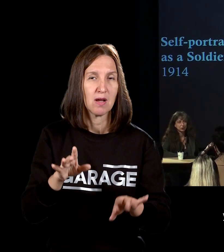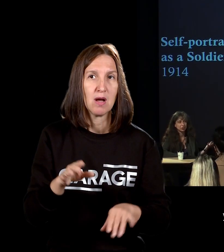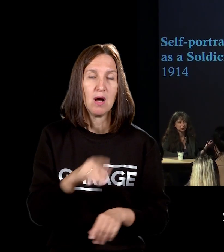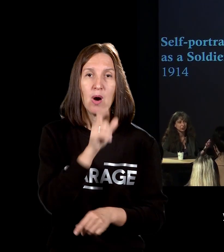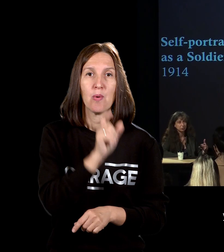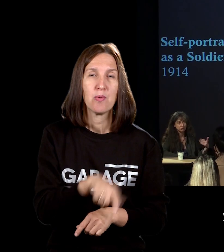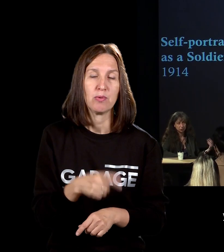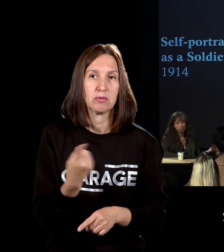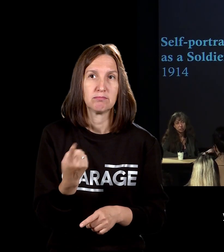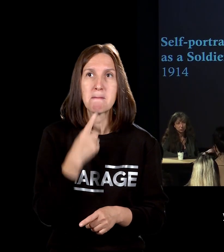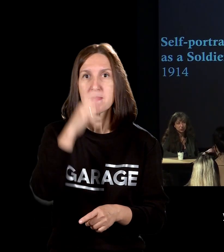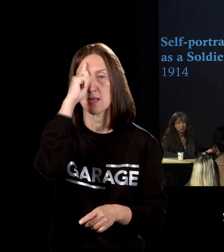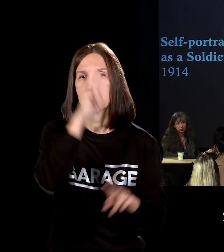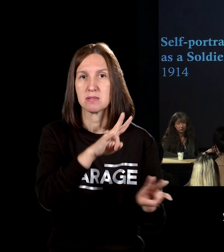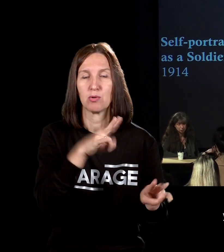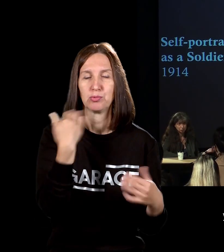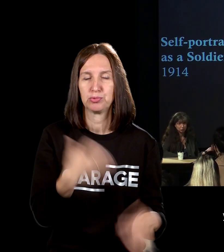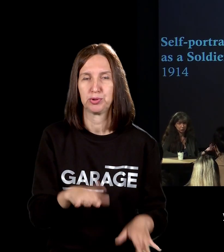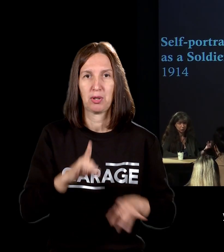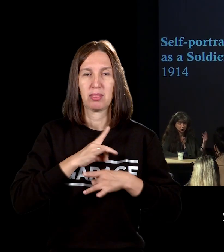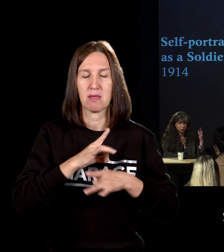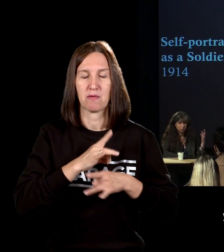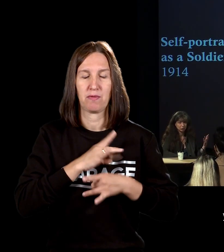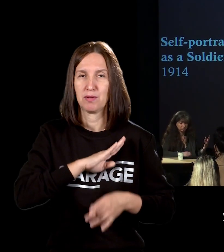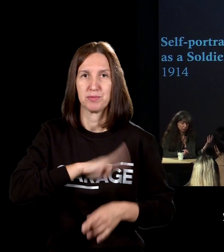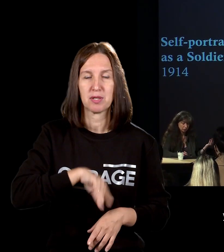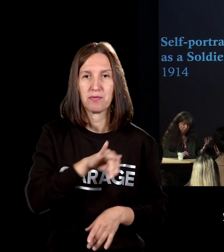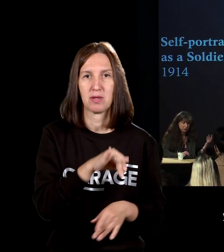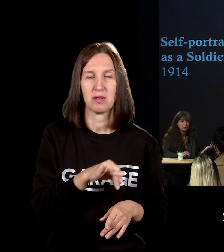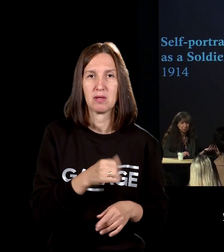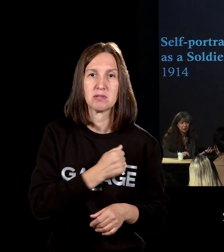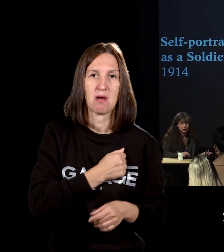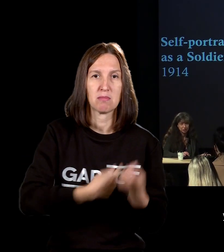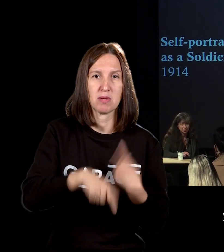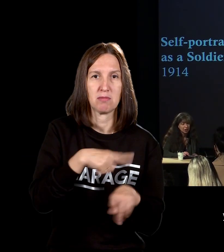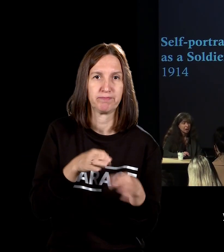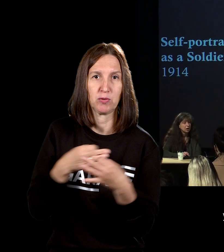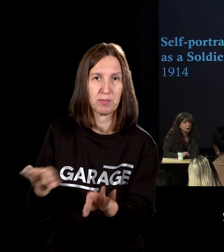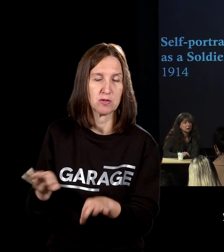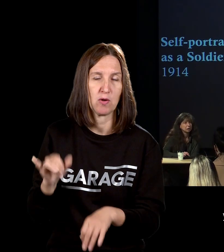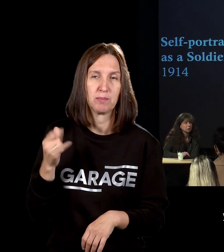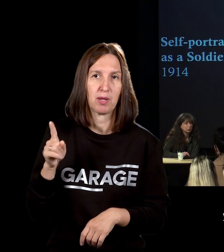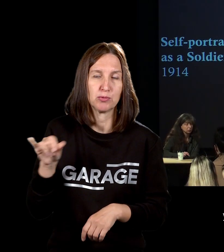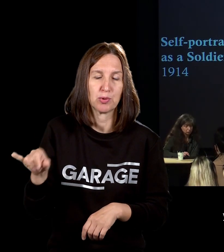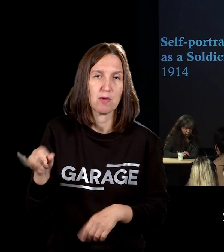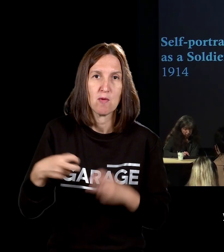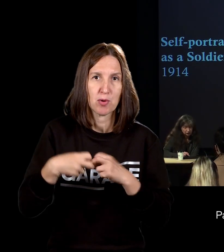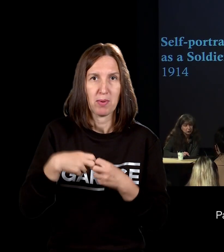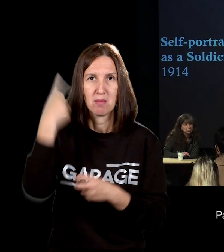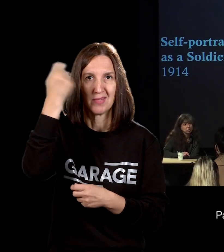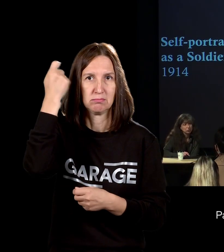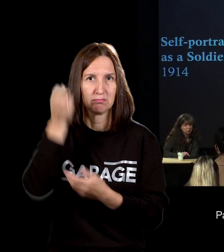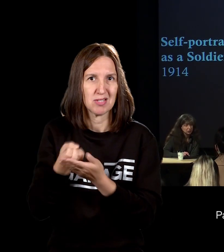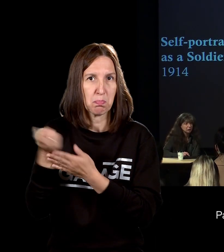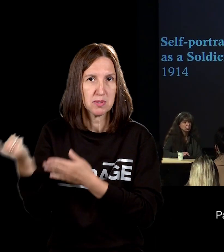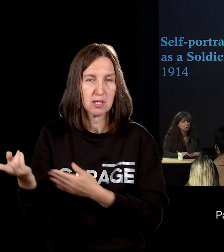него случается нервный срыв, и его демобилизуют, потому что у него проблемы с психикой. А